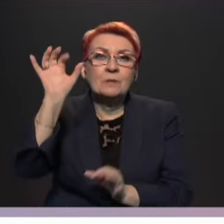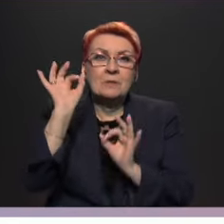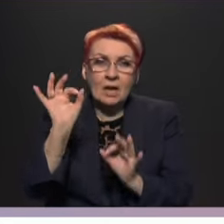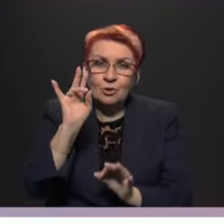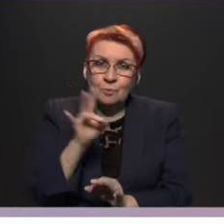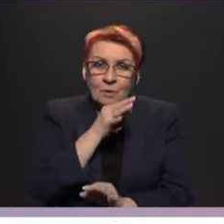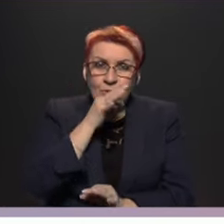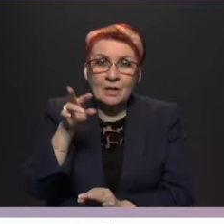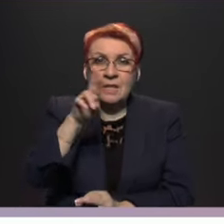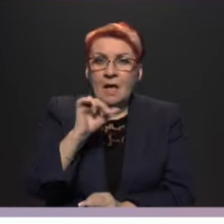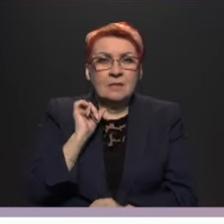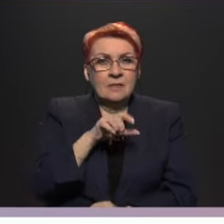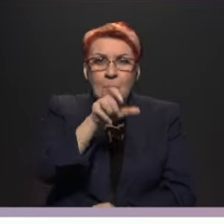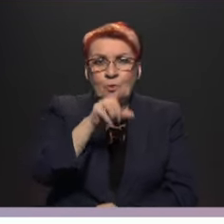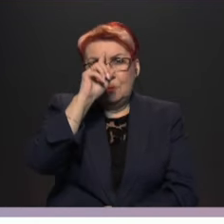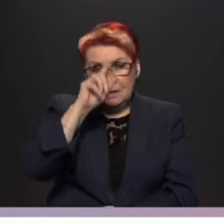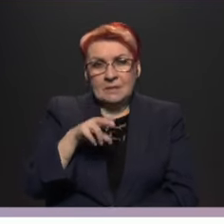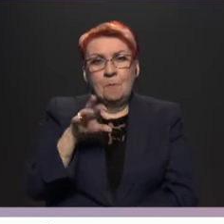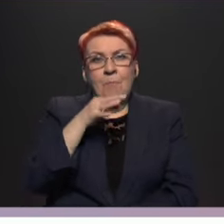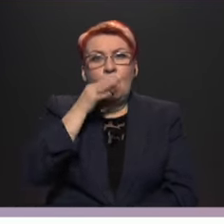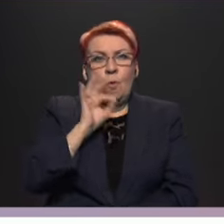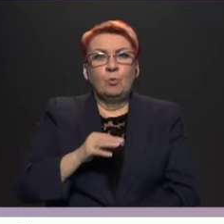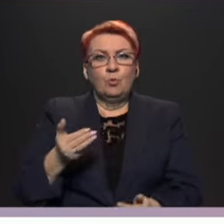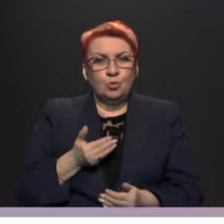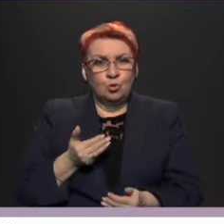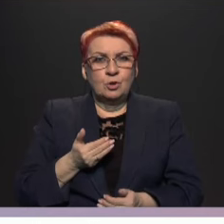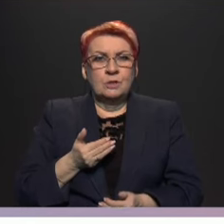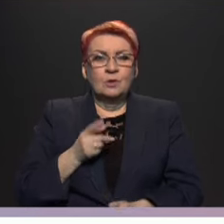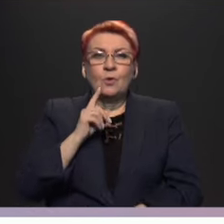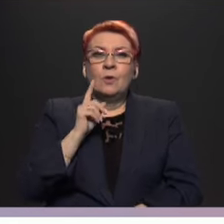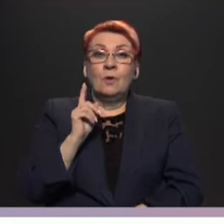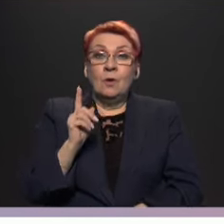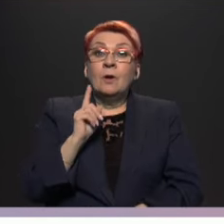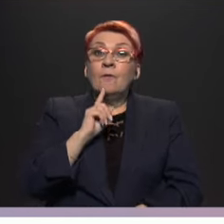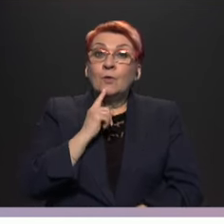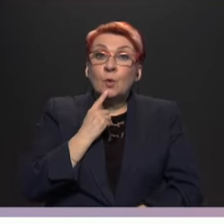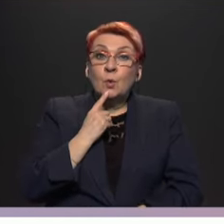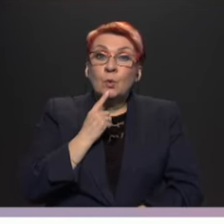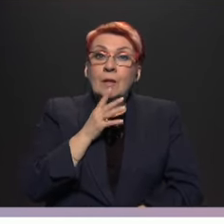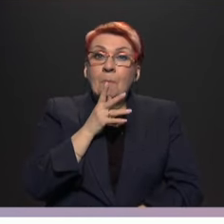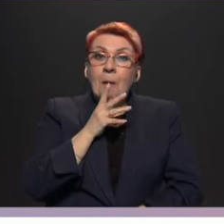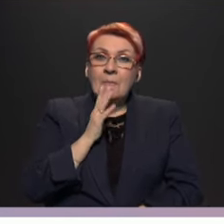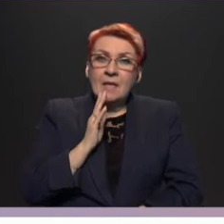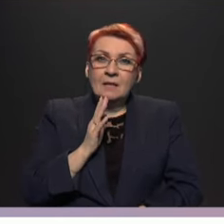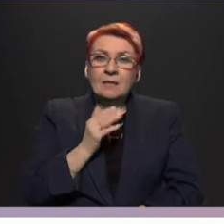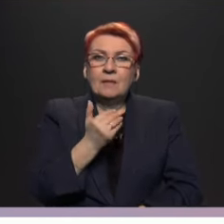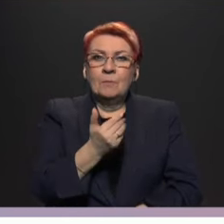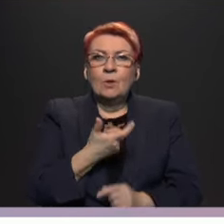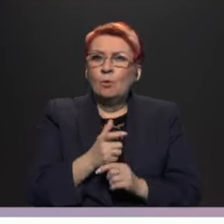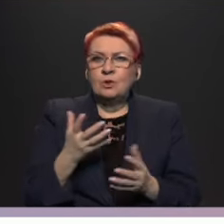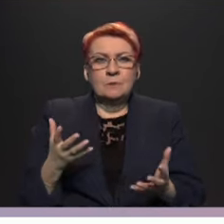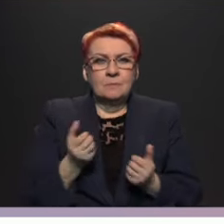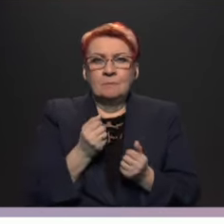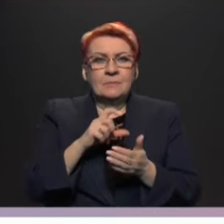И я сам по себе знаю, по опыту жизни, что в трудные моменты меня очень спасала